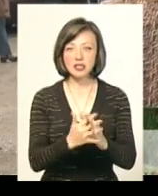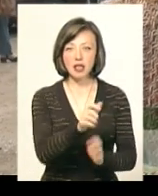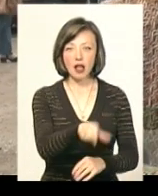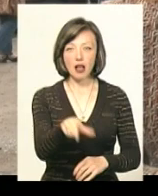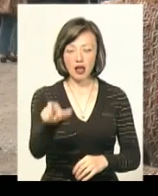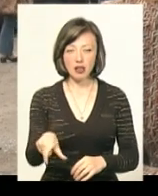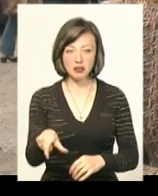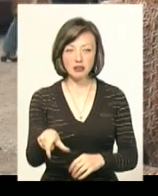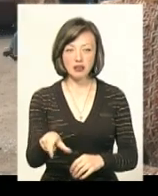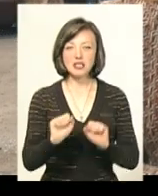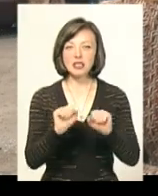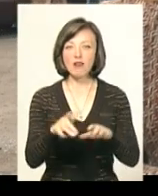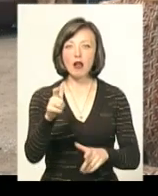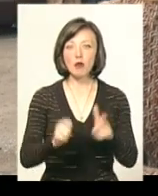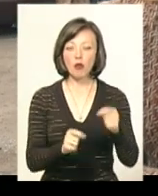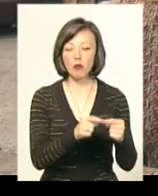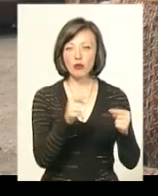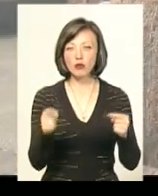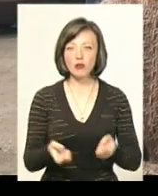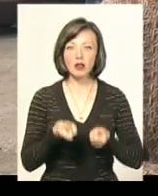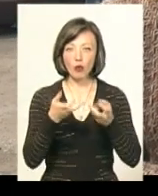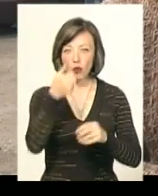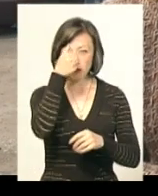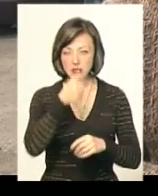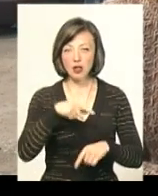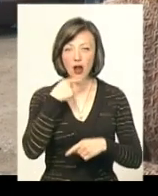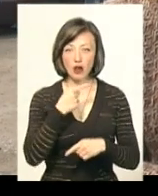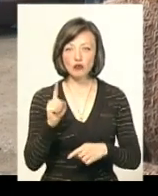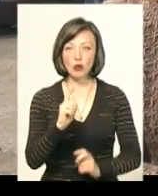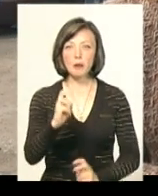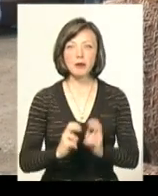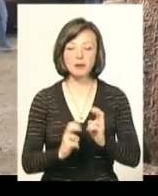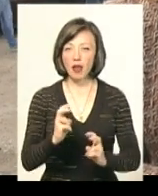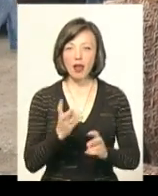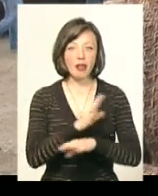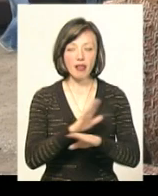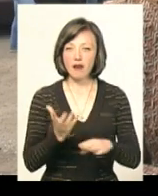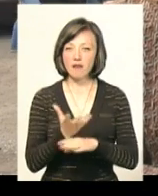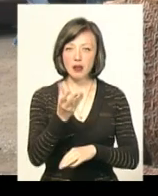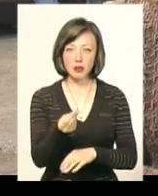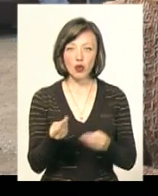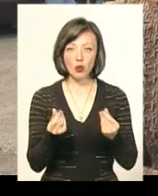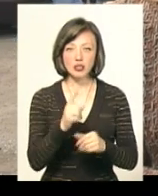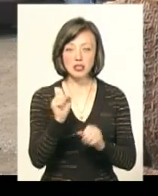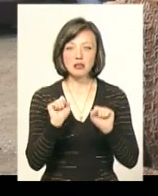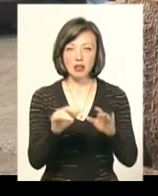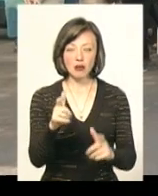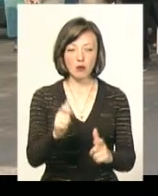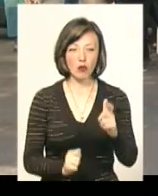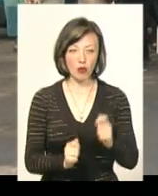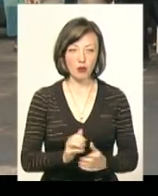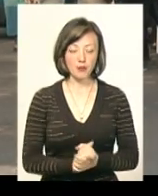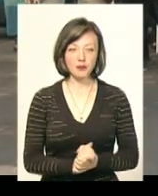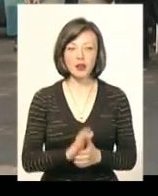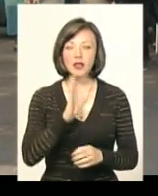Вони здавали молоко впродовж кількох місяців і кажуть, що підприємство не виплатило їм гроші за здане молоко.